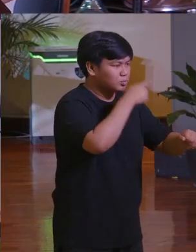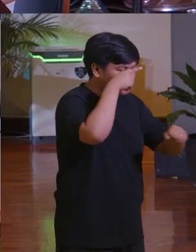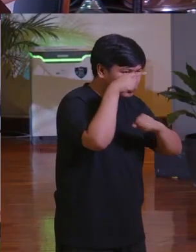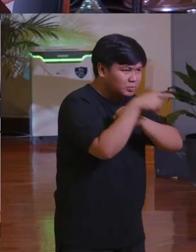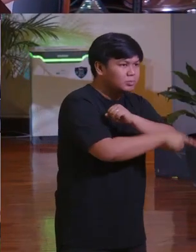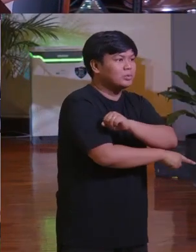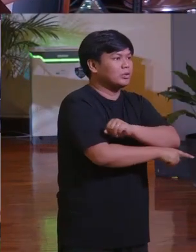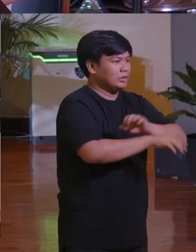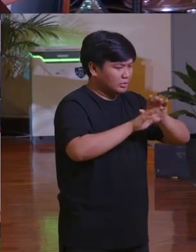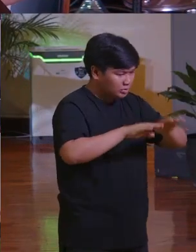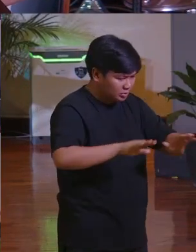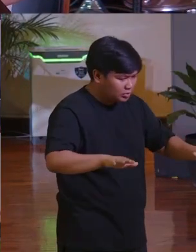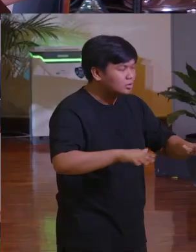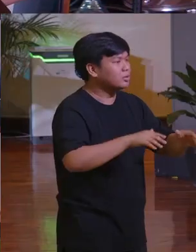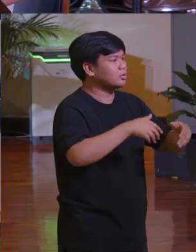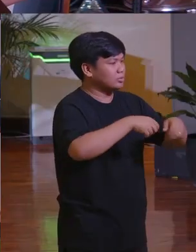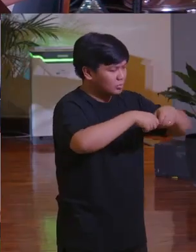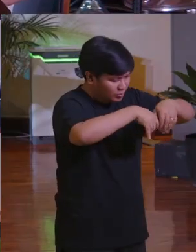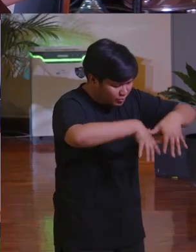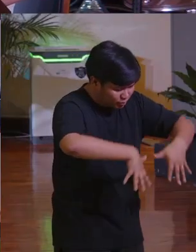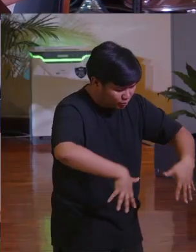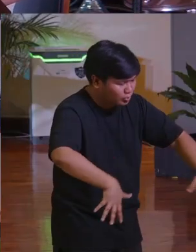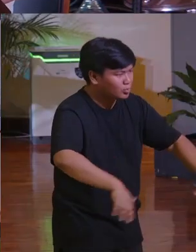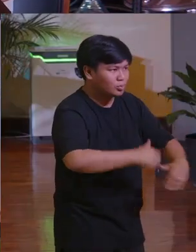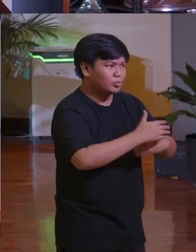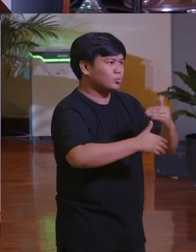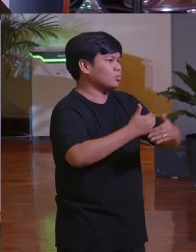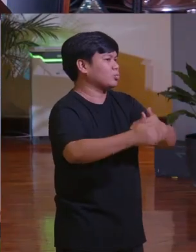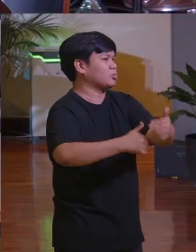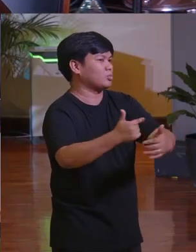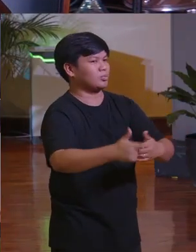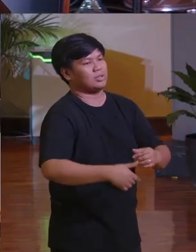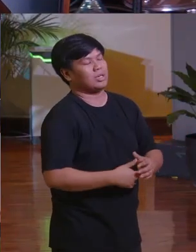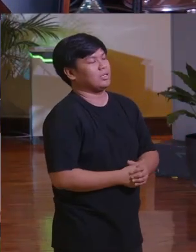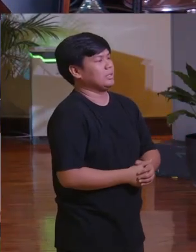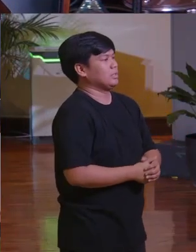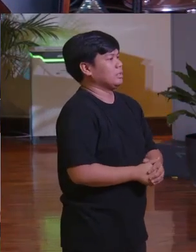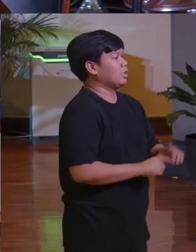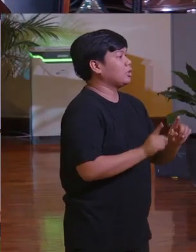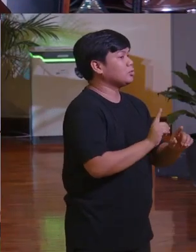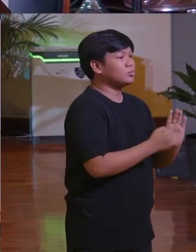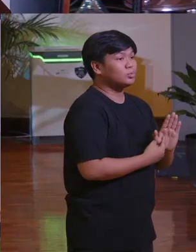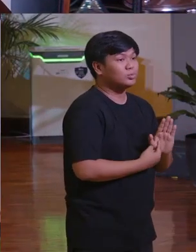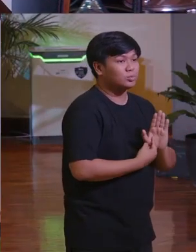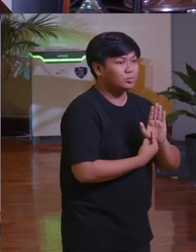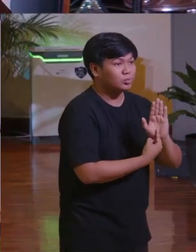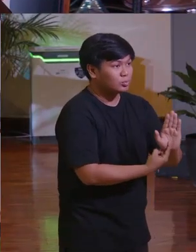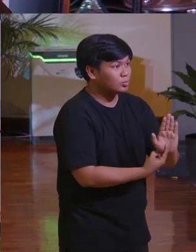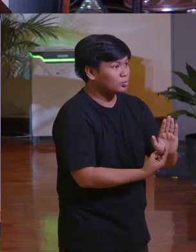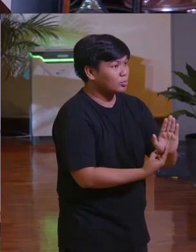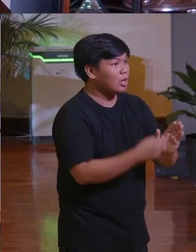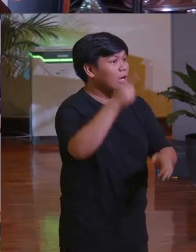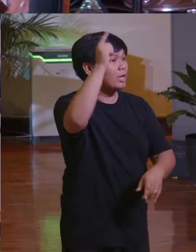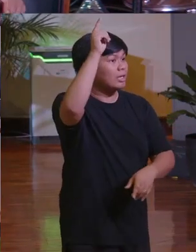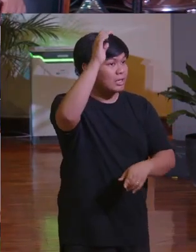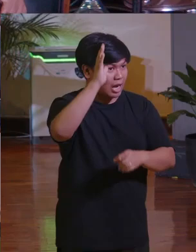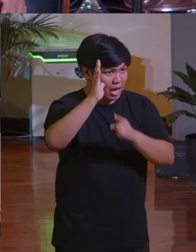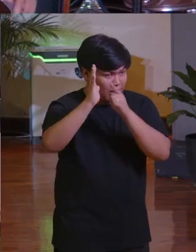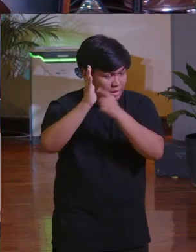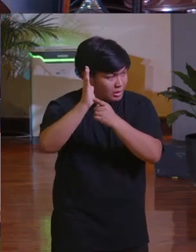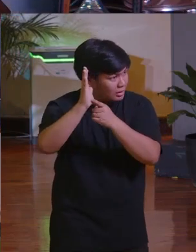children and the children's children to the third and fourth generation. Si God